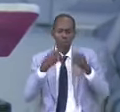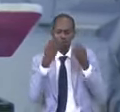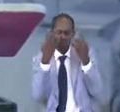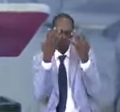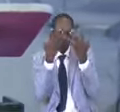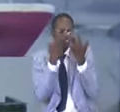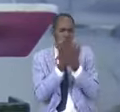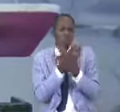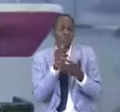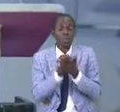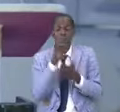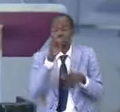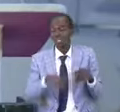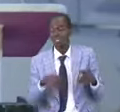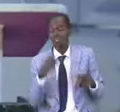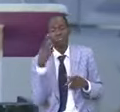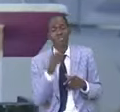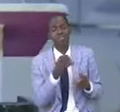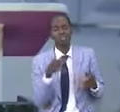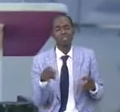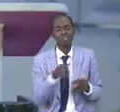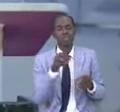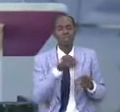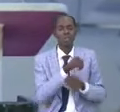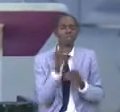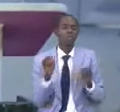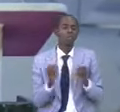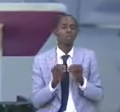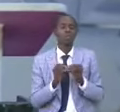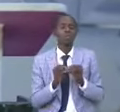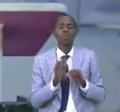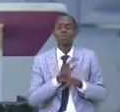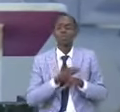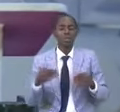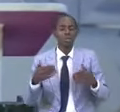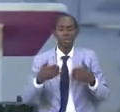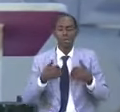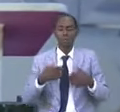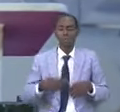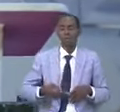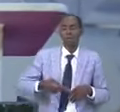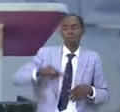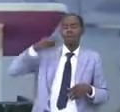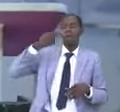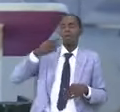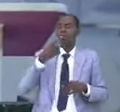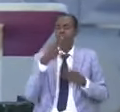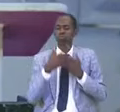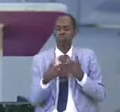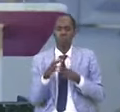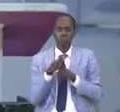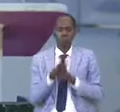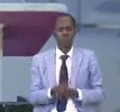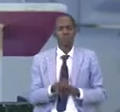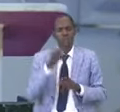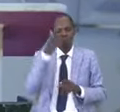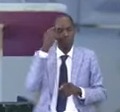tes yeux faut pas avoir l'hypertension à cause des choses terrestre